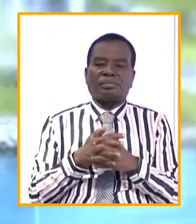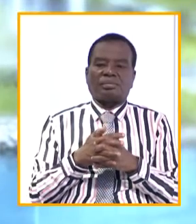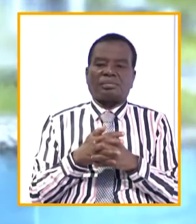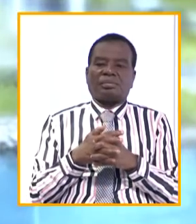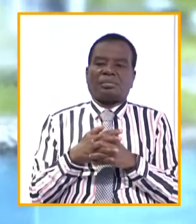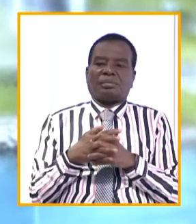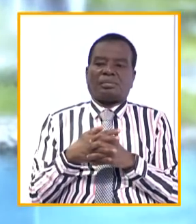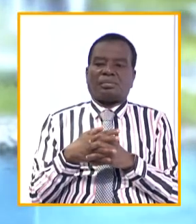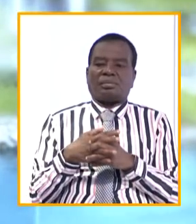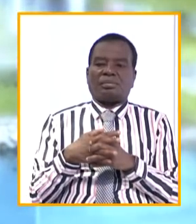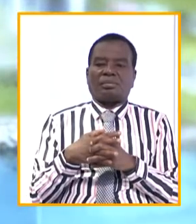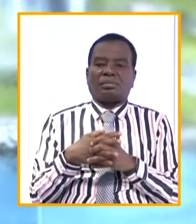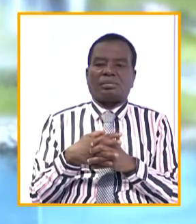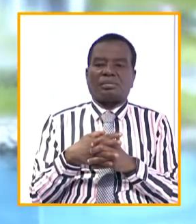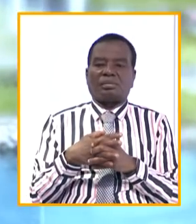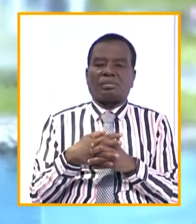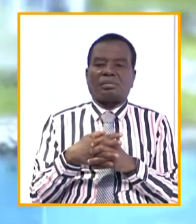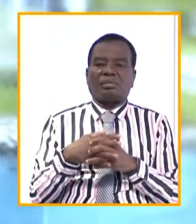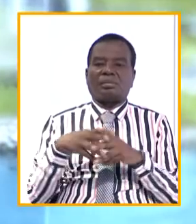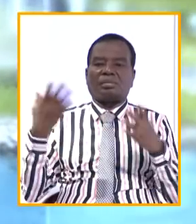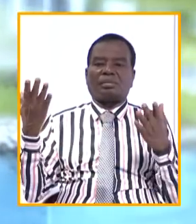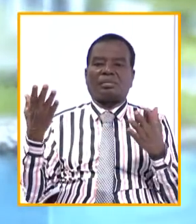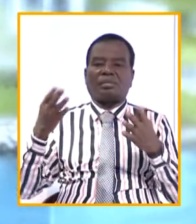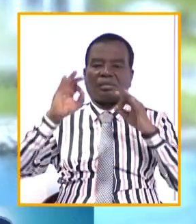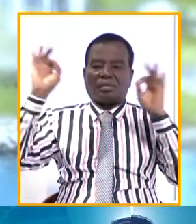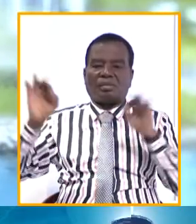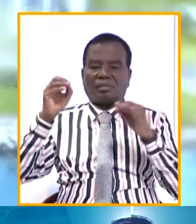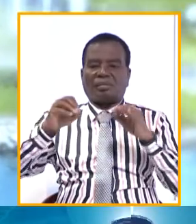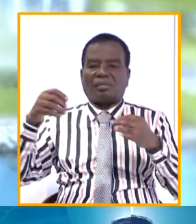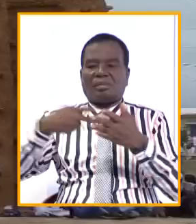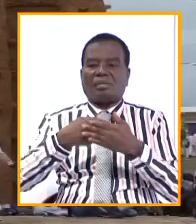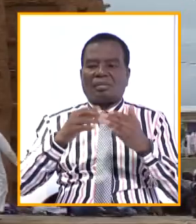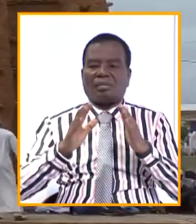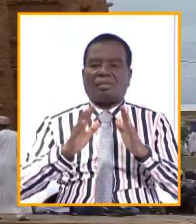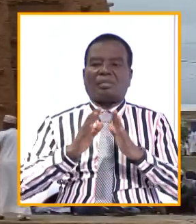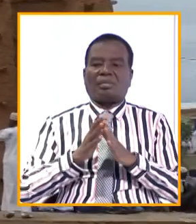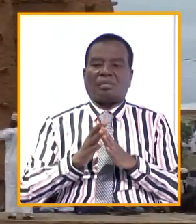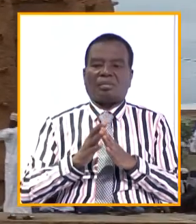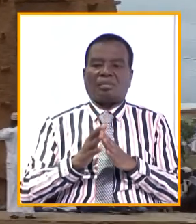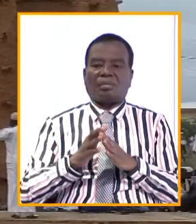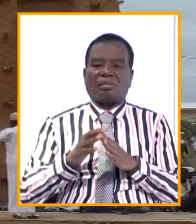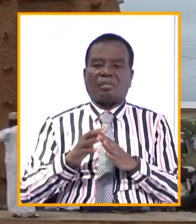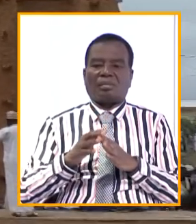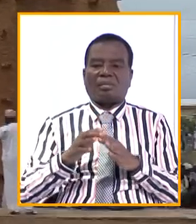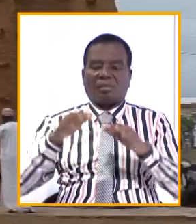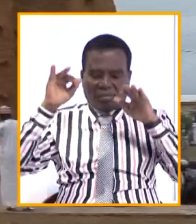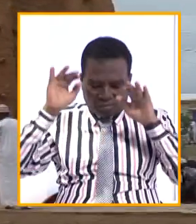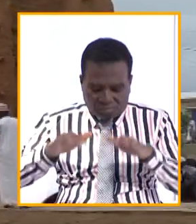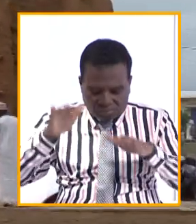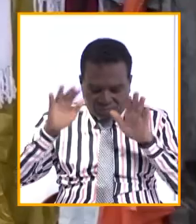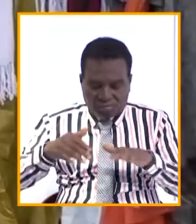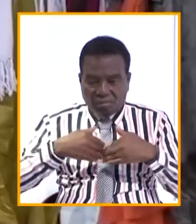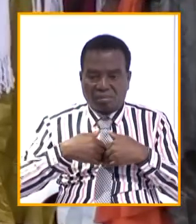Reportage d'Éric Goré à suivre à présent des échos de la célébration de la fête de la Tabaski dans la commune de Kong. Les fidèles musulmans de Kong ont